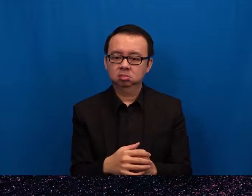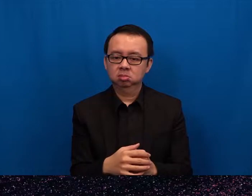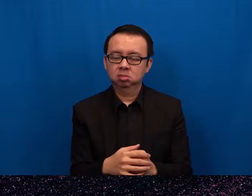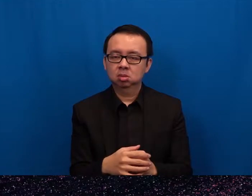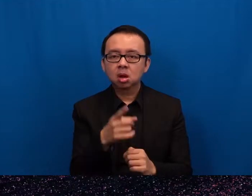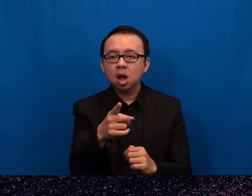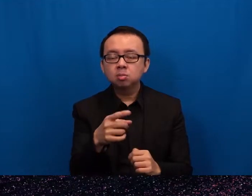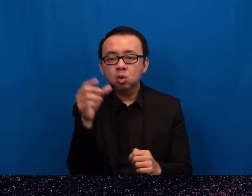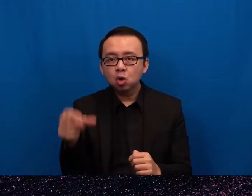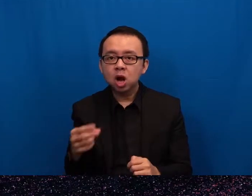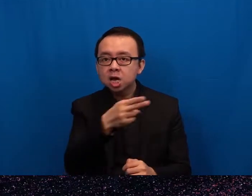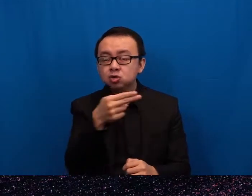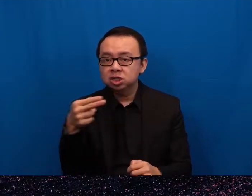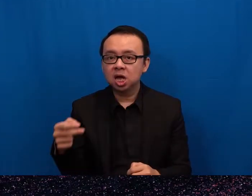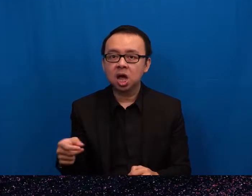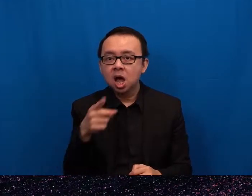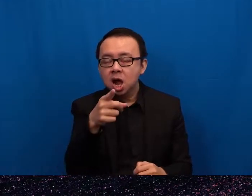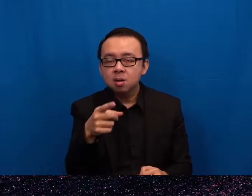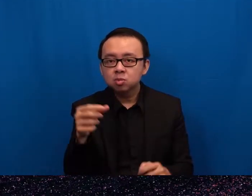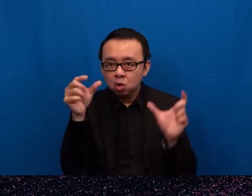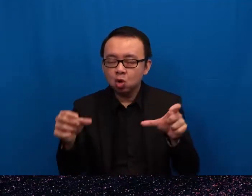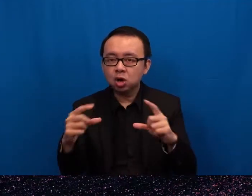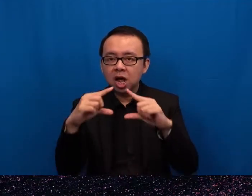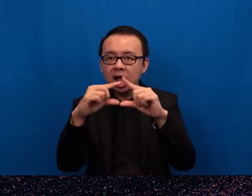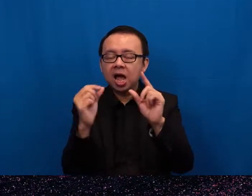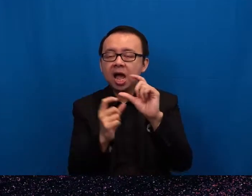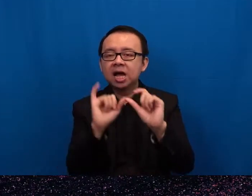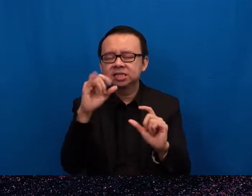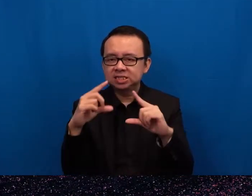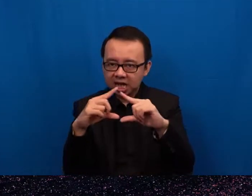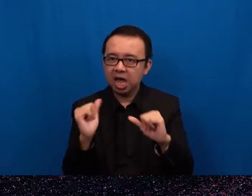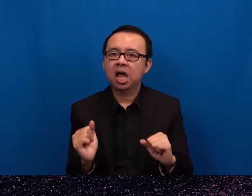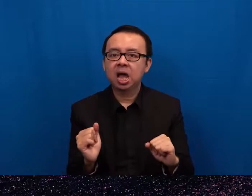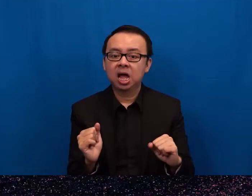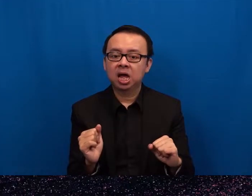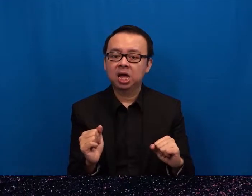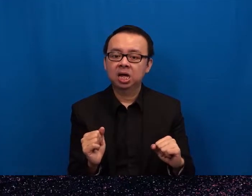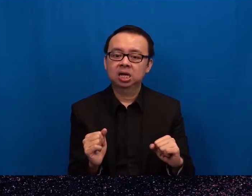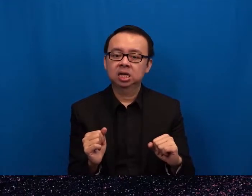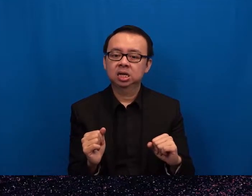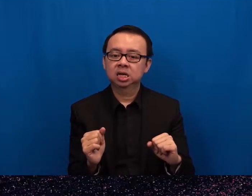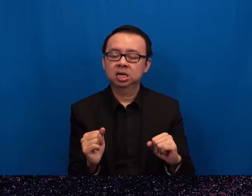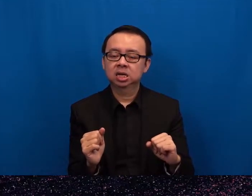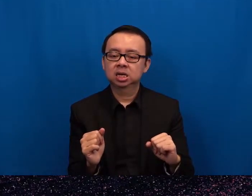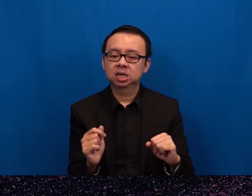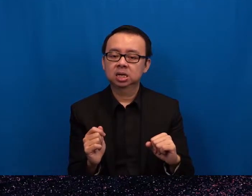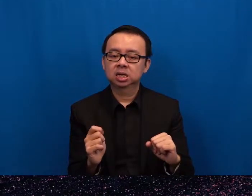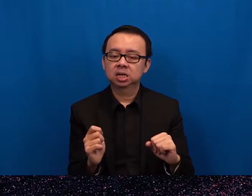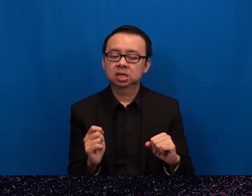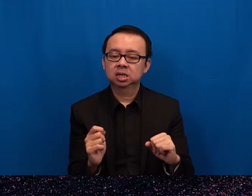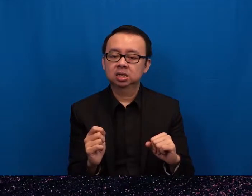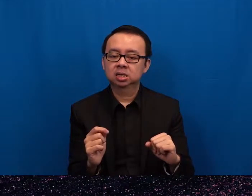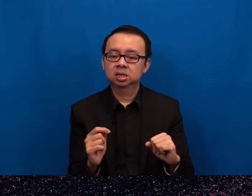orang Indo bukan? Orang Asia bukan? Meets West. Where